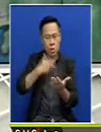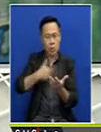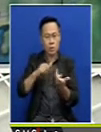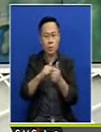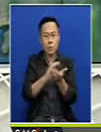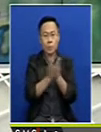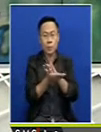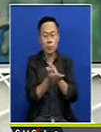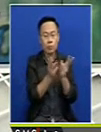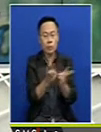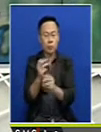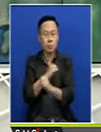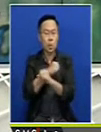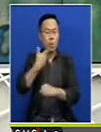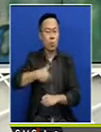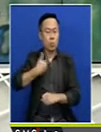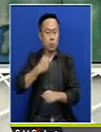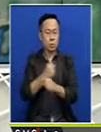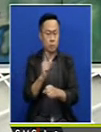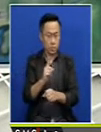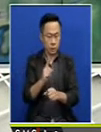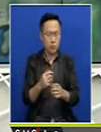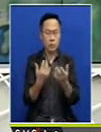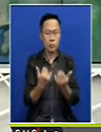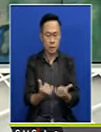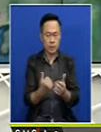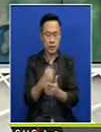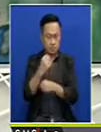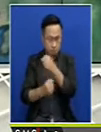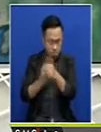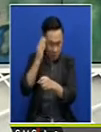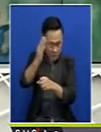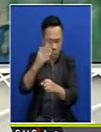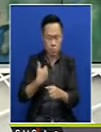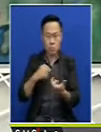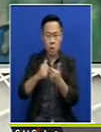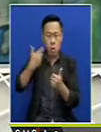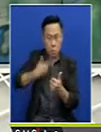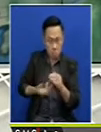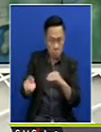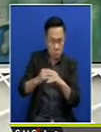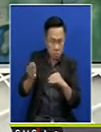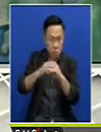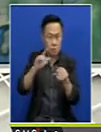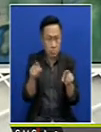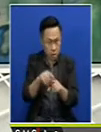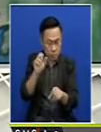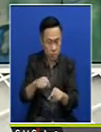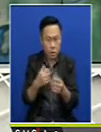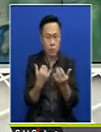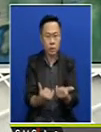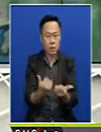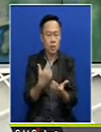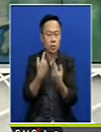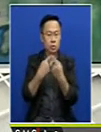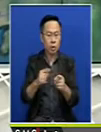ธีปรับตัวรับมือกับสภาพอากาศที่ร้อนจัดอย่างไรและปีหน้าเราจะเผชิญกับอากาศที่ร้อนจัดอีกหรือไม่ติดต